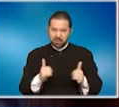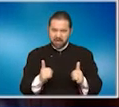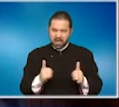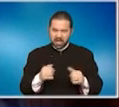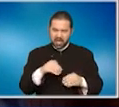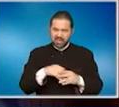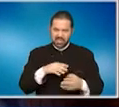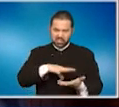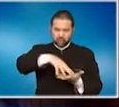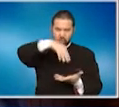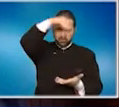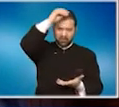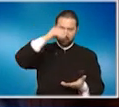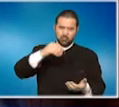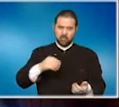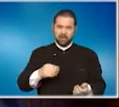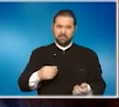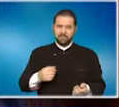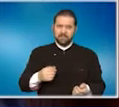în sufletul chelarului,